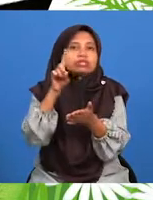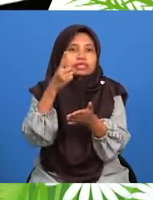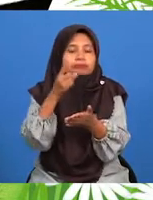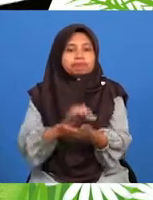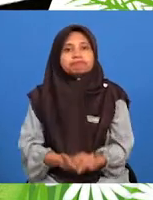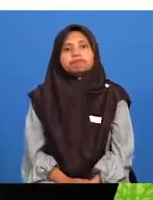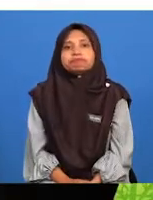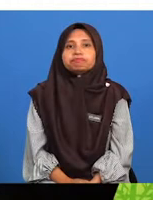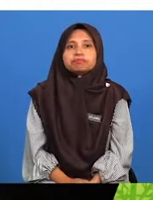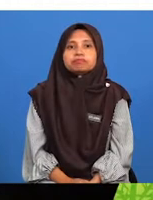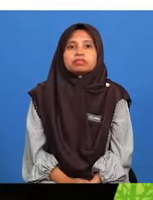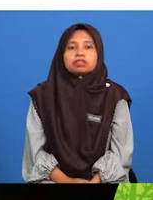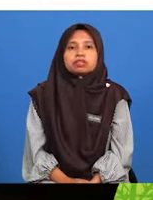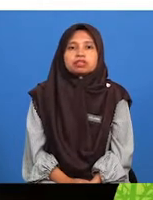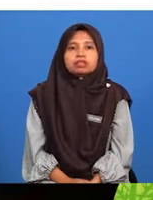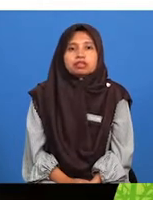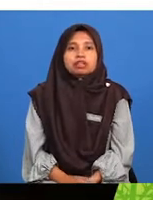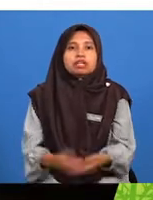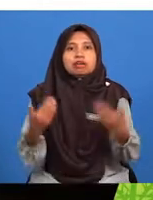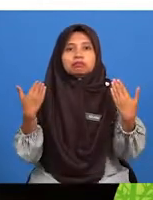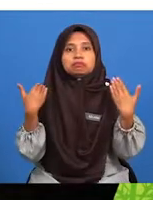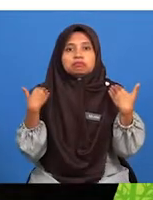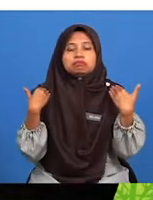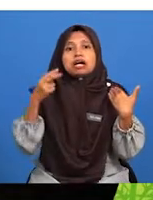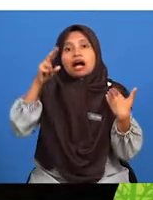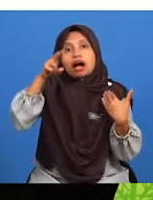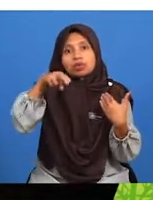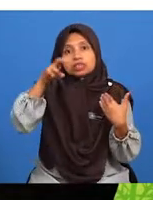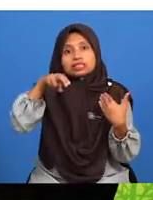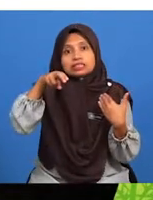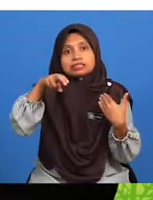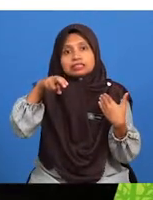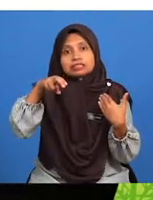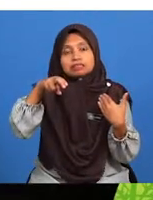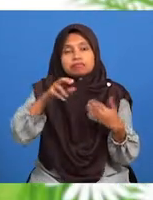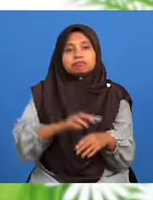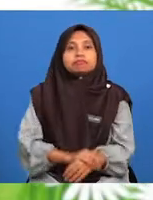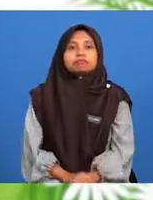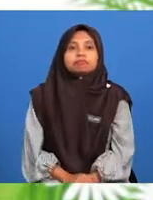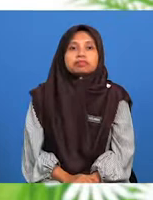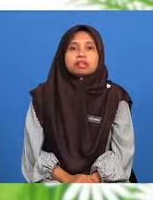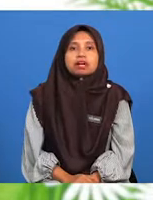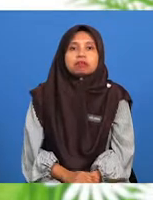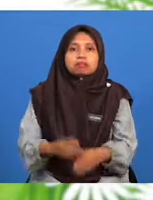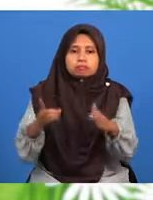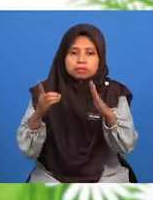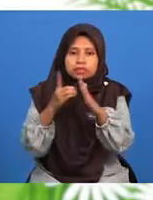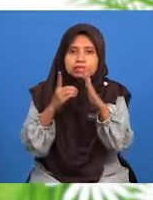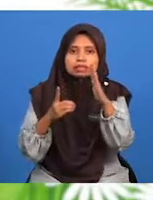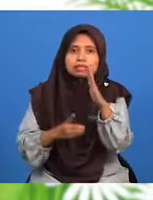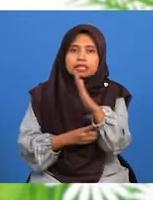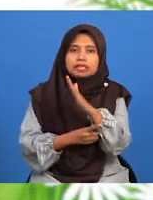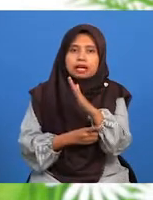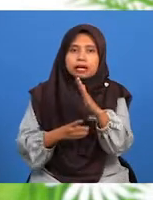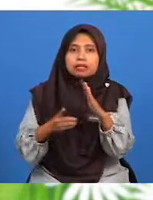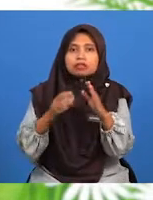dilakukan. Hukum Al-Qardu adalah harus secara ijma' ulama' berdasarkan firman